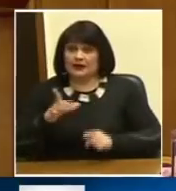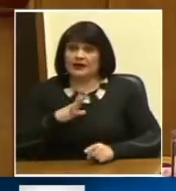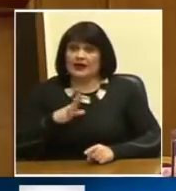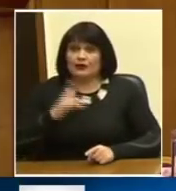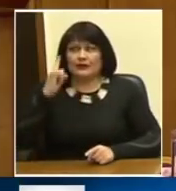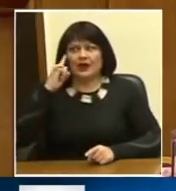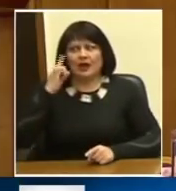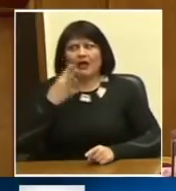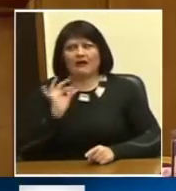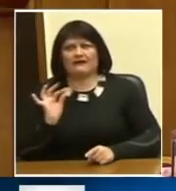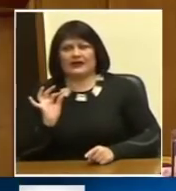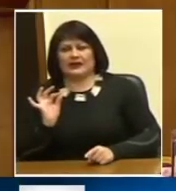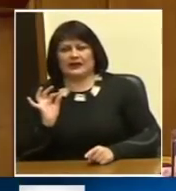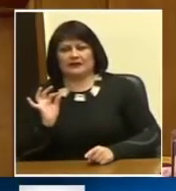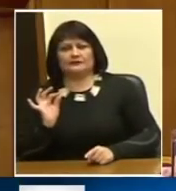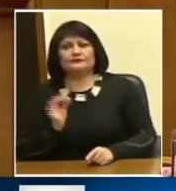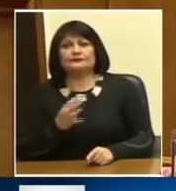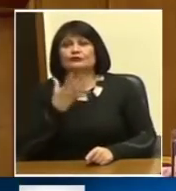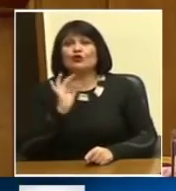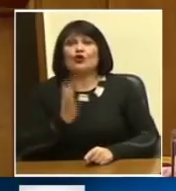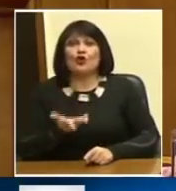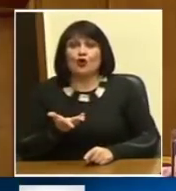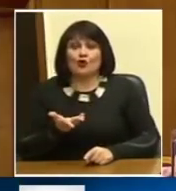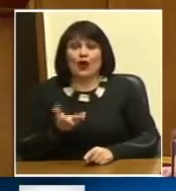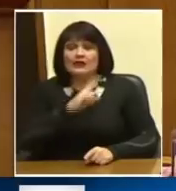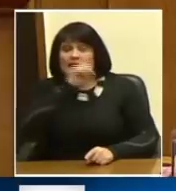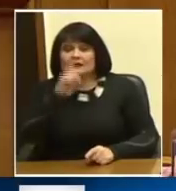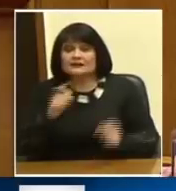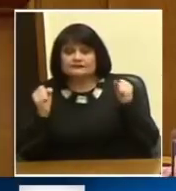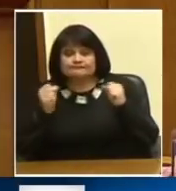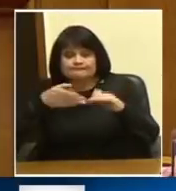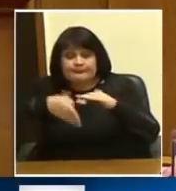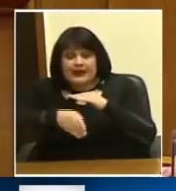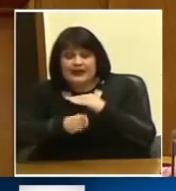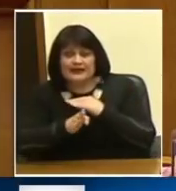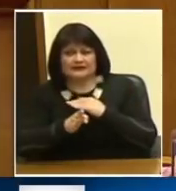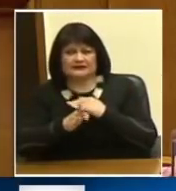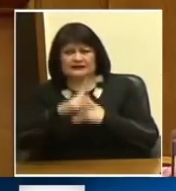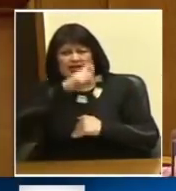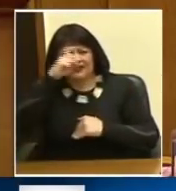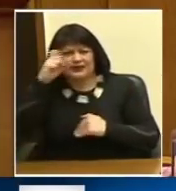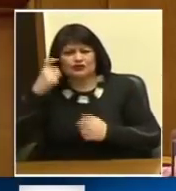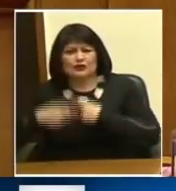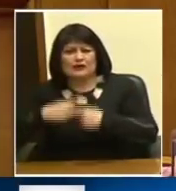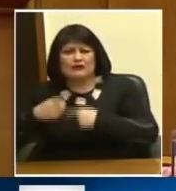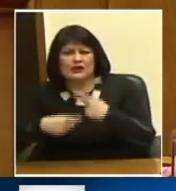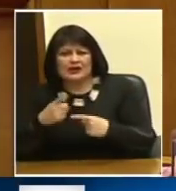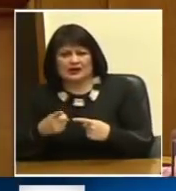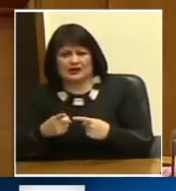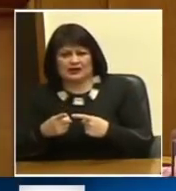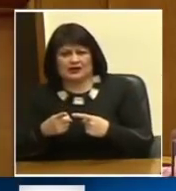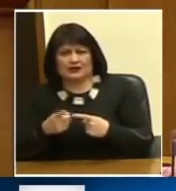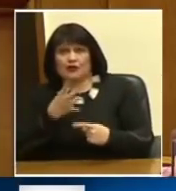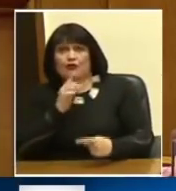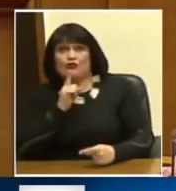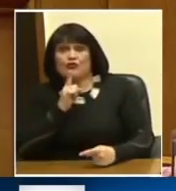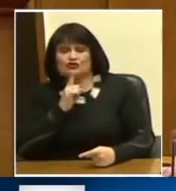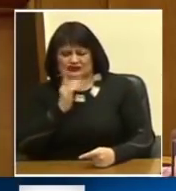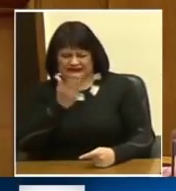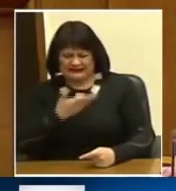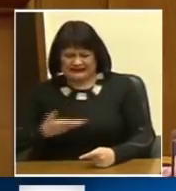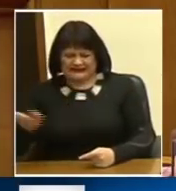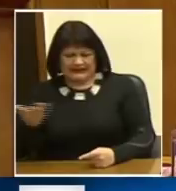ευκαιρία. Διότι αν δεν έχεις βιώσει όλη αυτή την επώδυνη εμπειρία ως τραύμα, δεν μπορείς